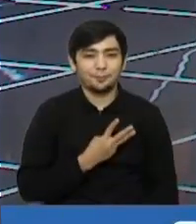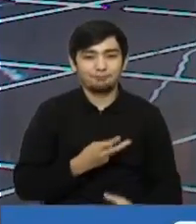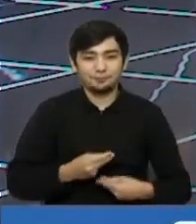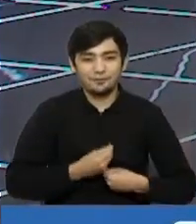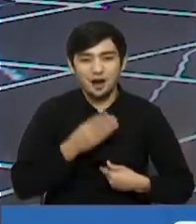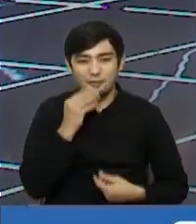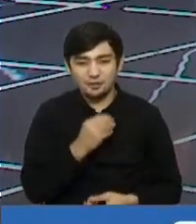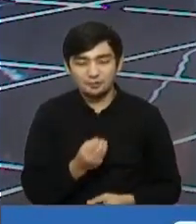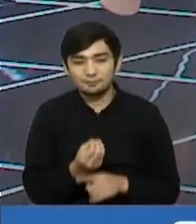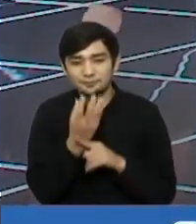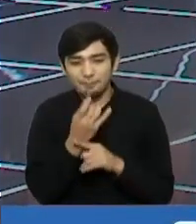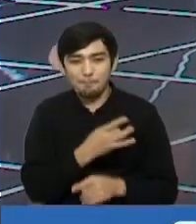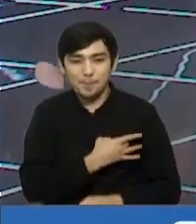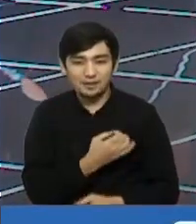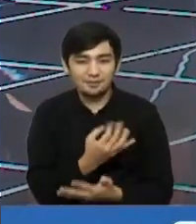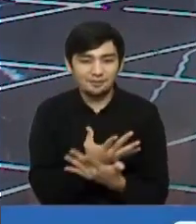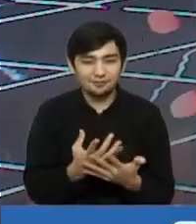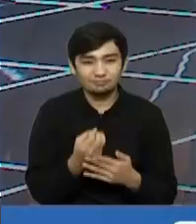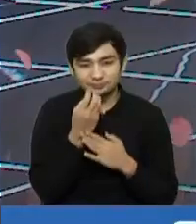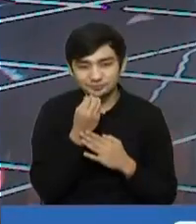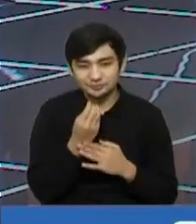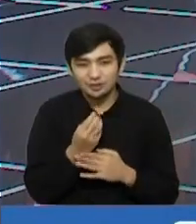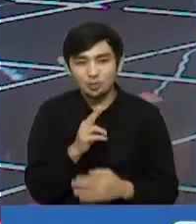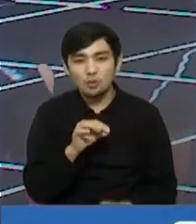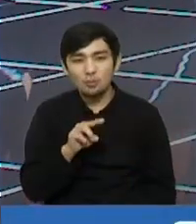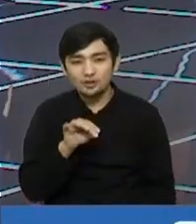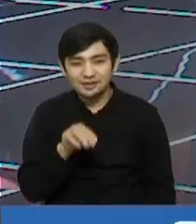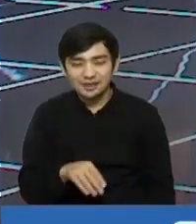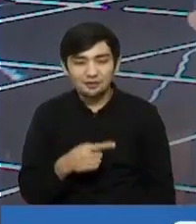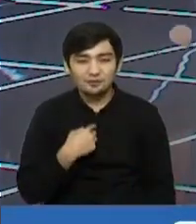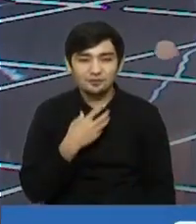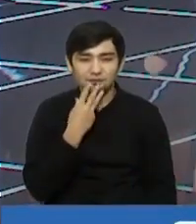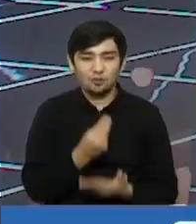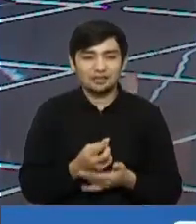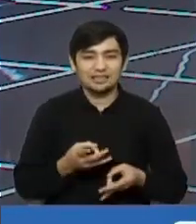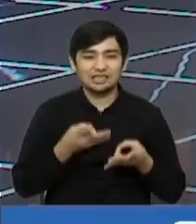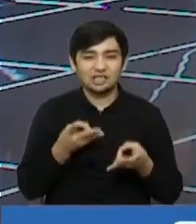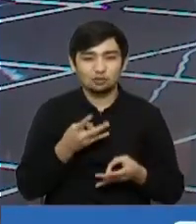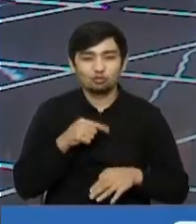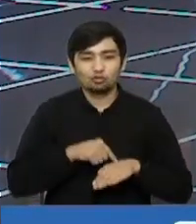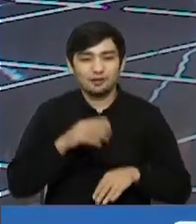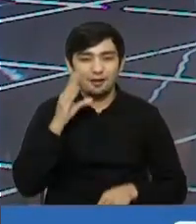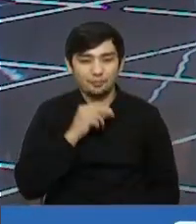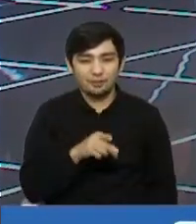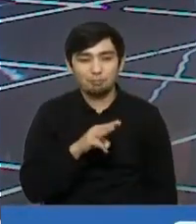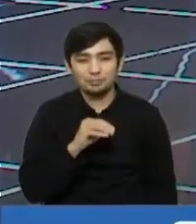күл мен сәлде гүлден тұратын жарқын композициямен өзіңнің нәзік жан екеніңді сезін. «Мисс